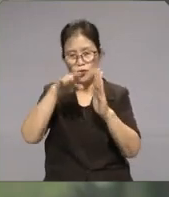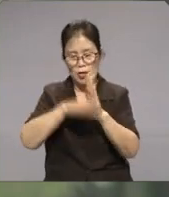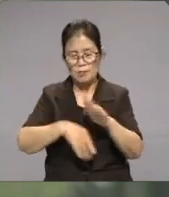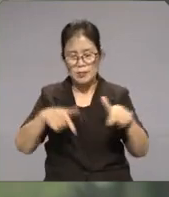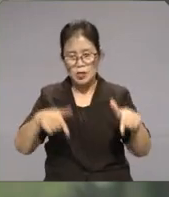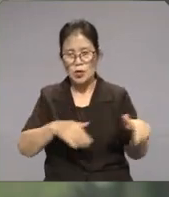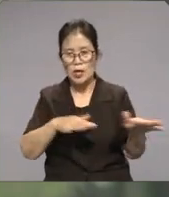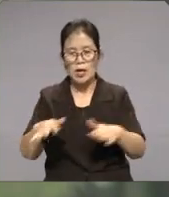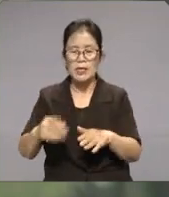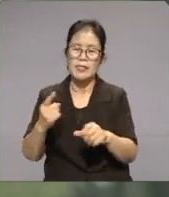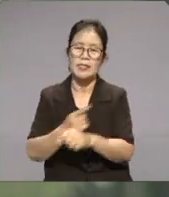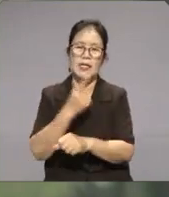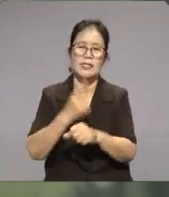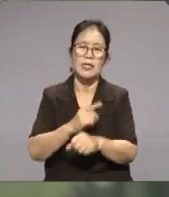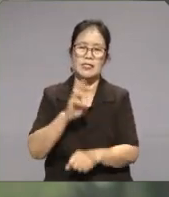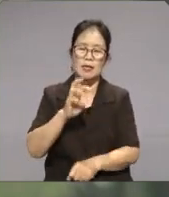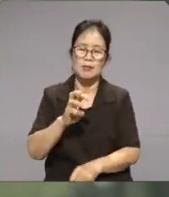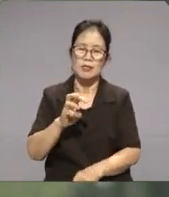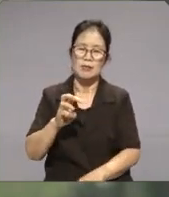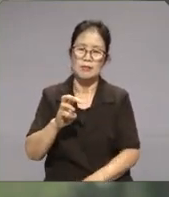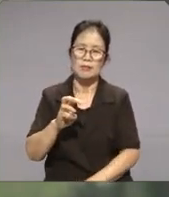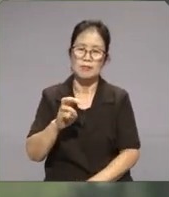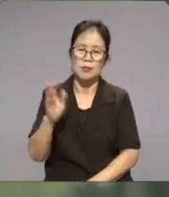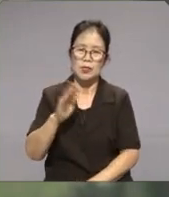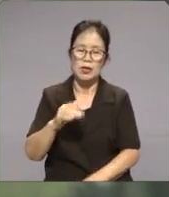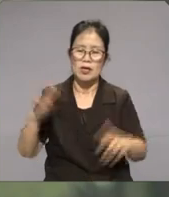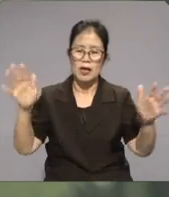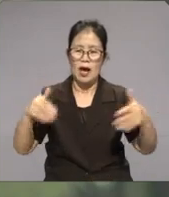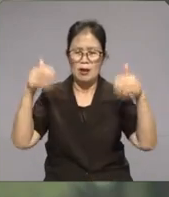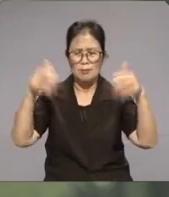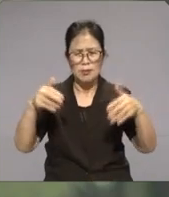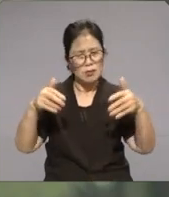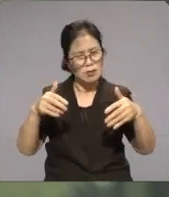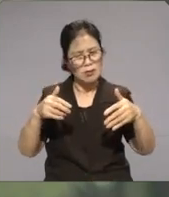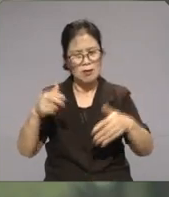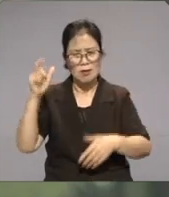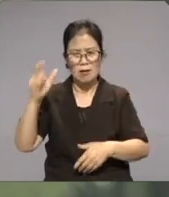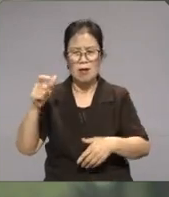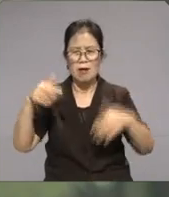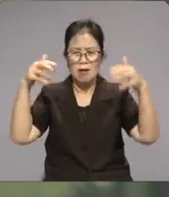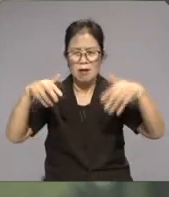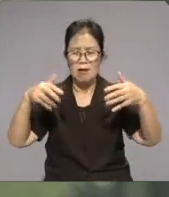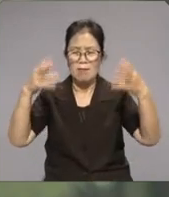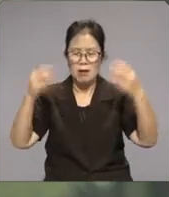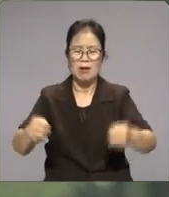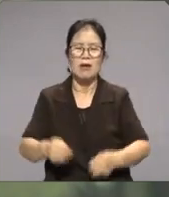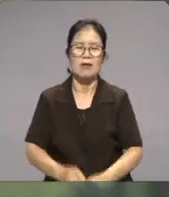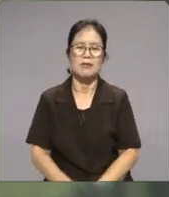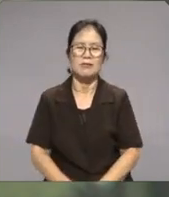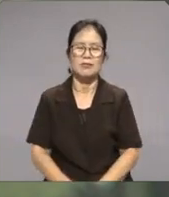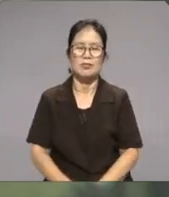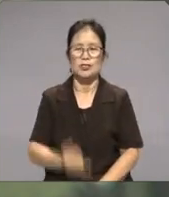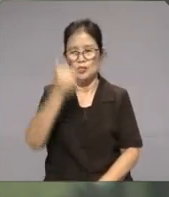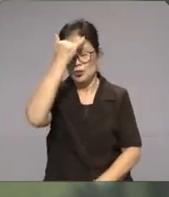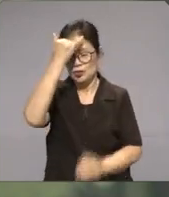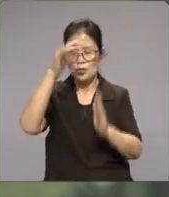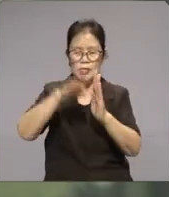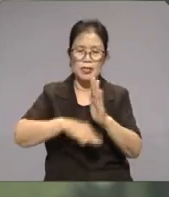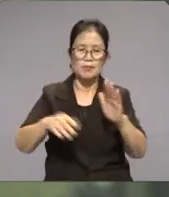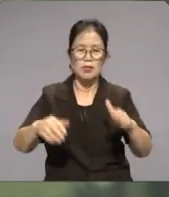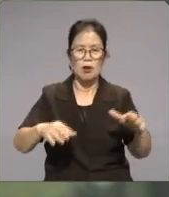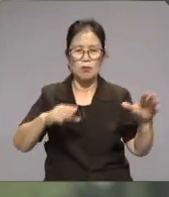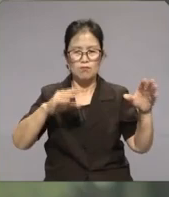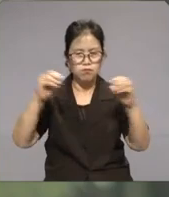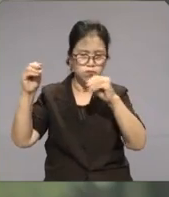중심으로 시간당 30mm 안팎에 가을빛 치고는 강하고 많은 비가 내리겠고요 충청 이남 지역으로는 소강